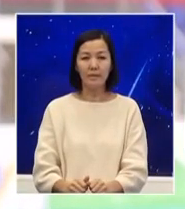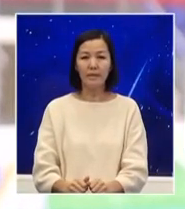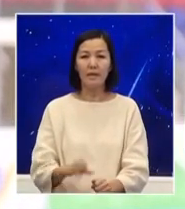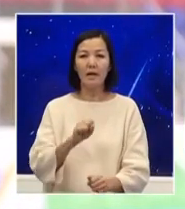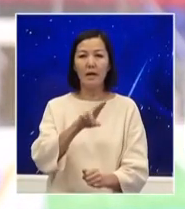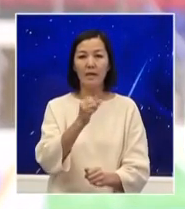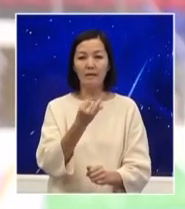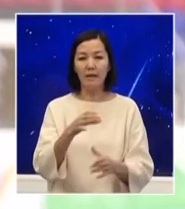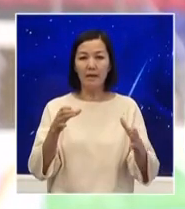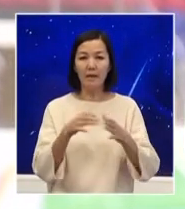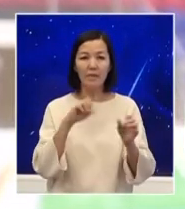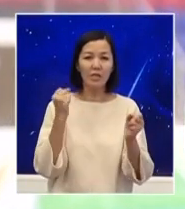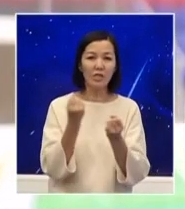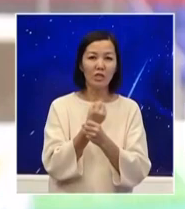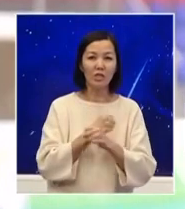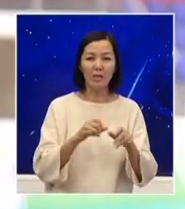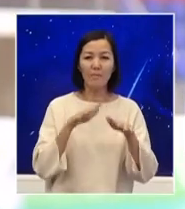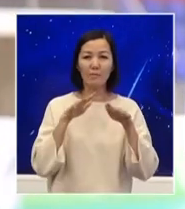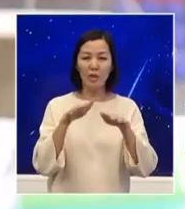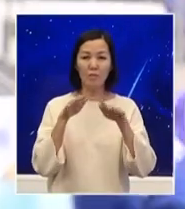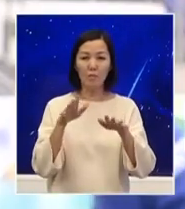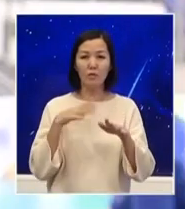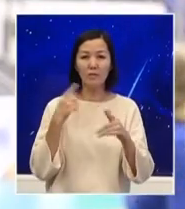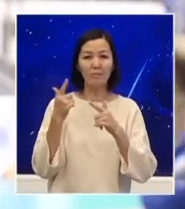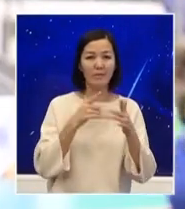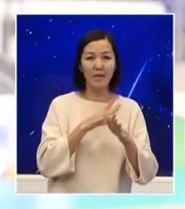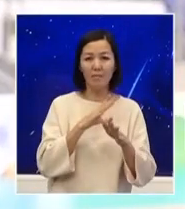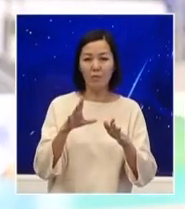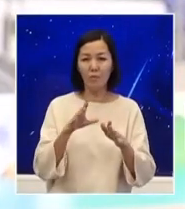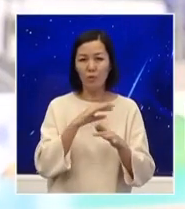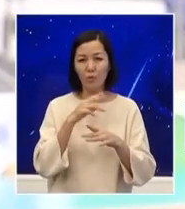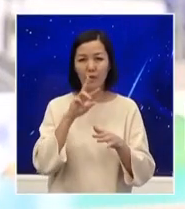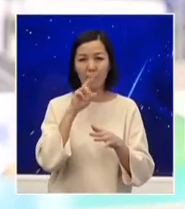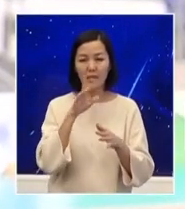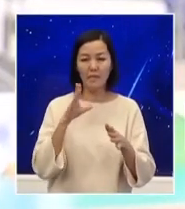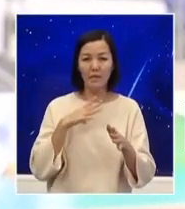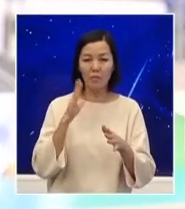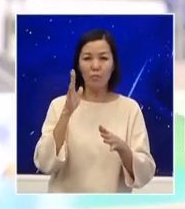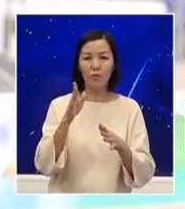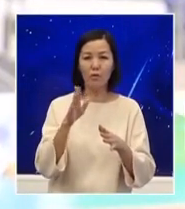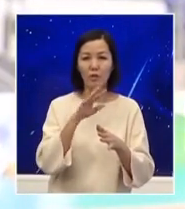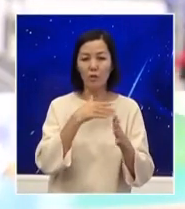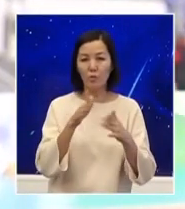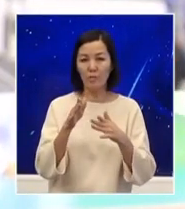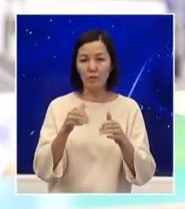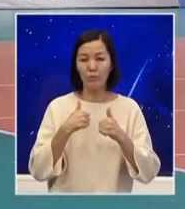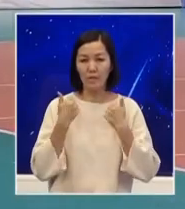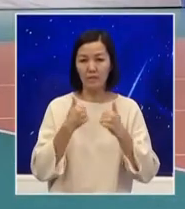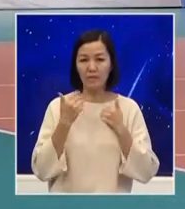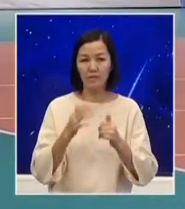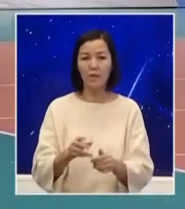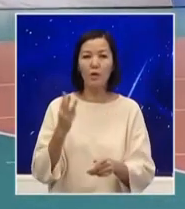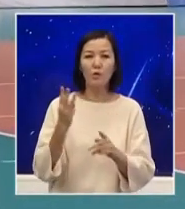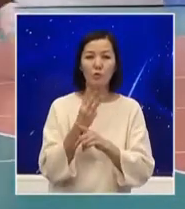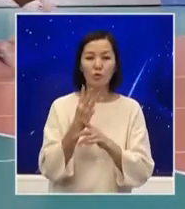Алтай командасы жылдан бірінші деммен шабуылдадық, оған біз дайын болмадық, көп қателіктер жібердік, болашақта оны жоюға тырысамыз.